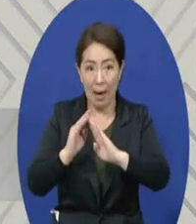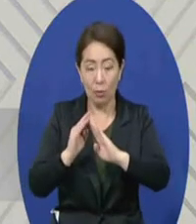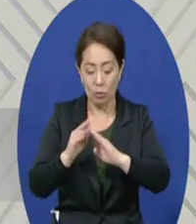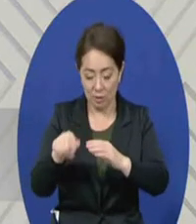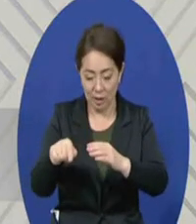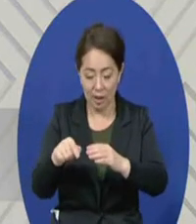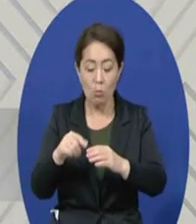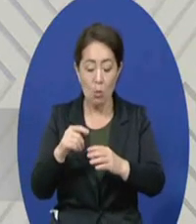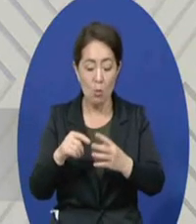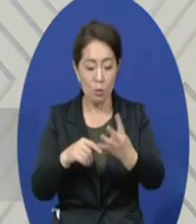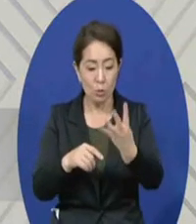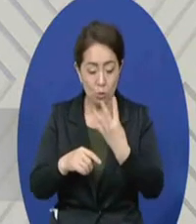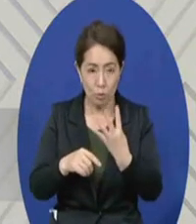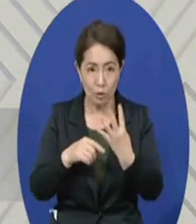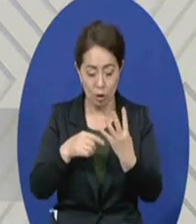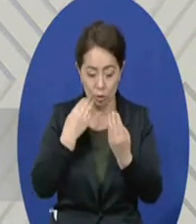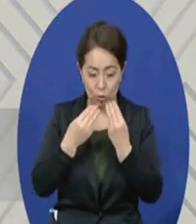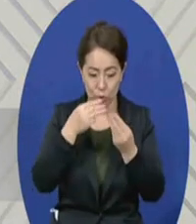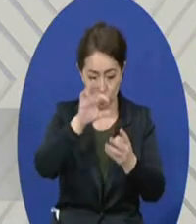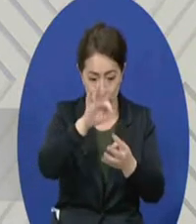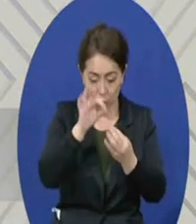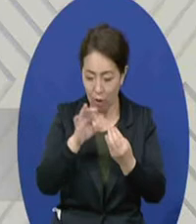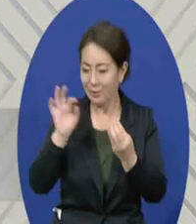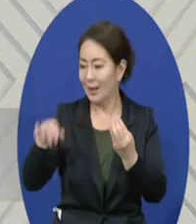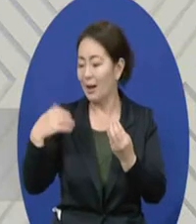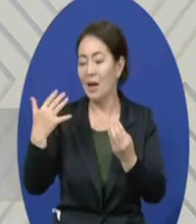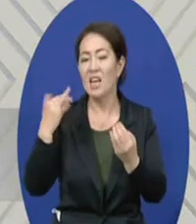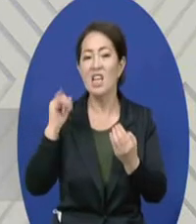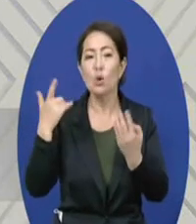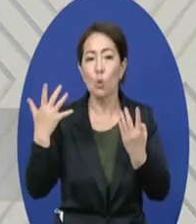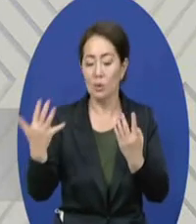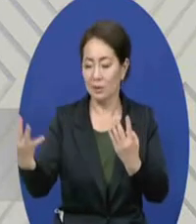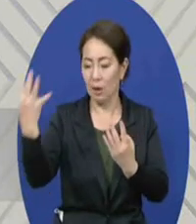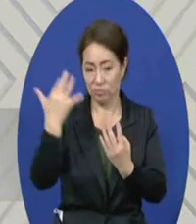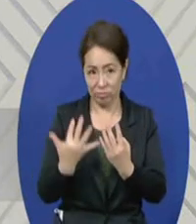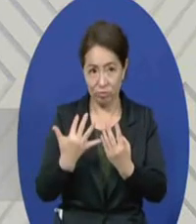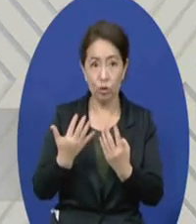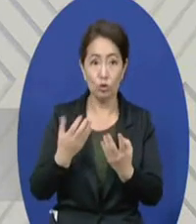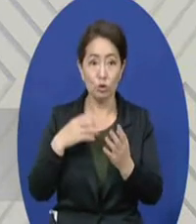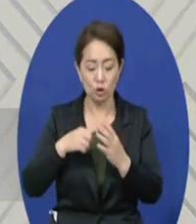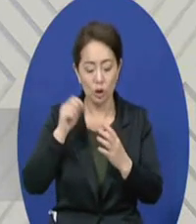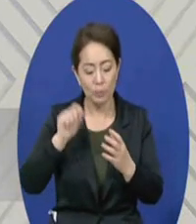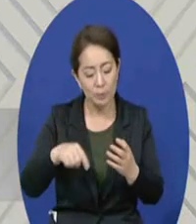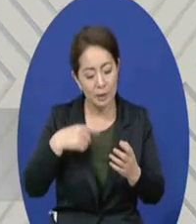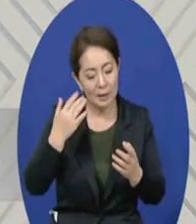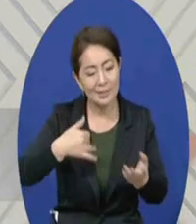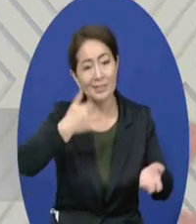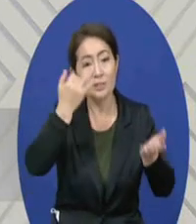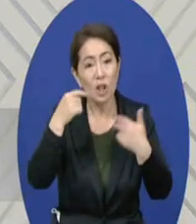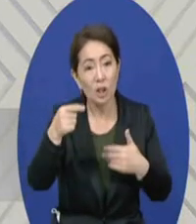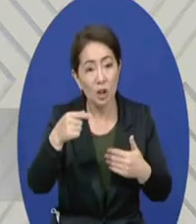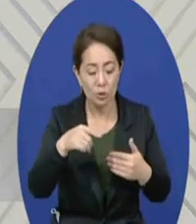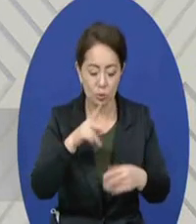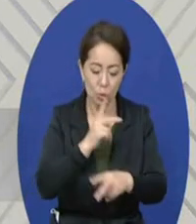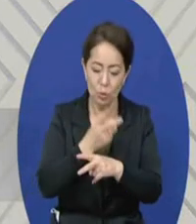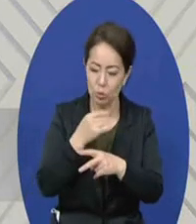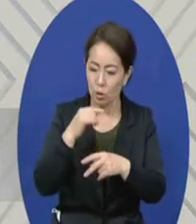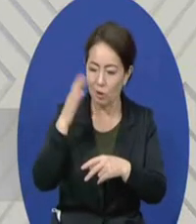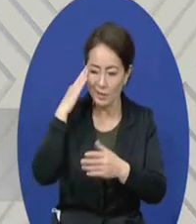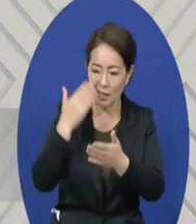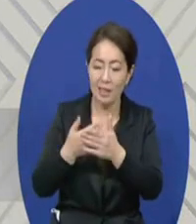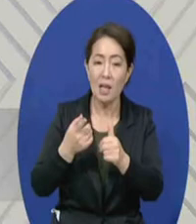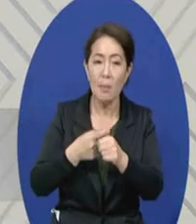энэ процесс бол одоо ажлын хэсгийн гишүүд эх 7 хоногт үндсэндээ бол энэ 7 хоногт тодорхой одоо тийм хууль зүйн байнгын орны санал болох хүмүүсээ